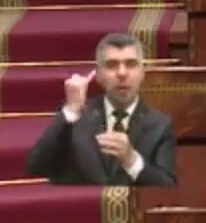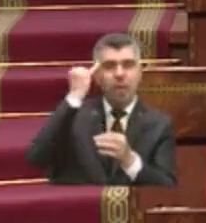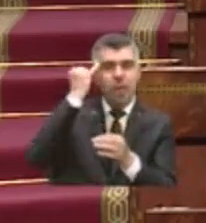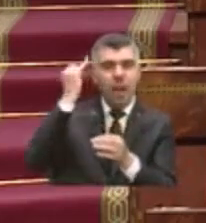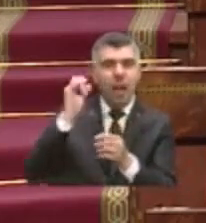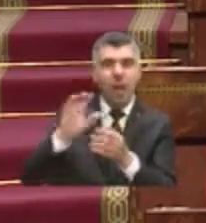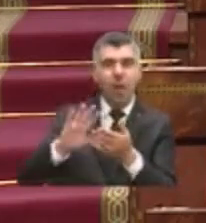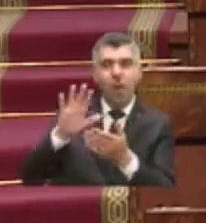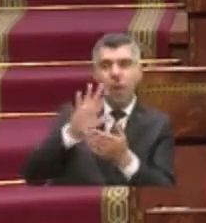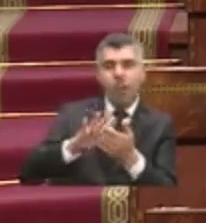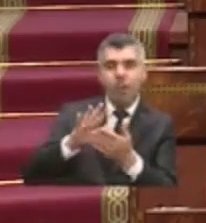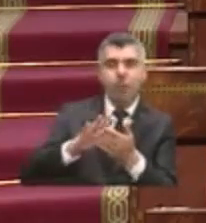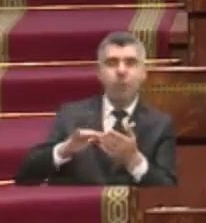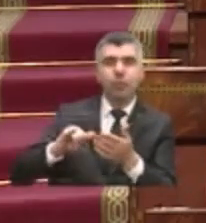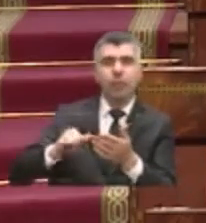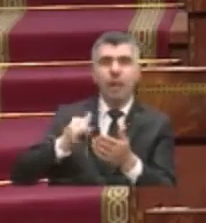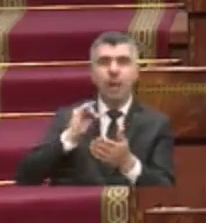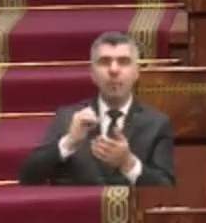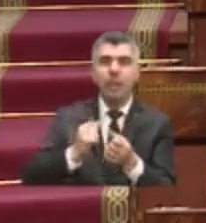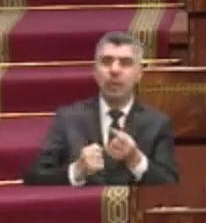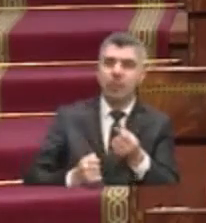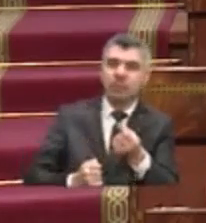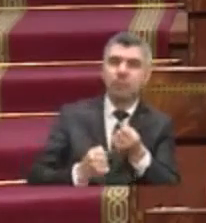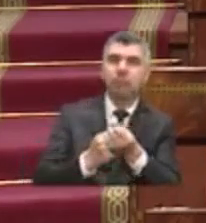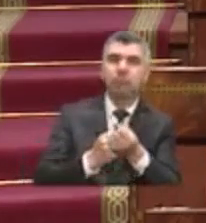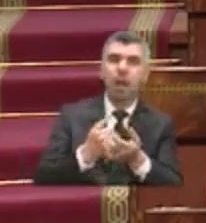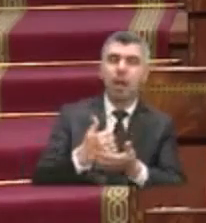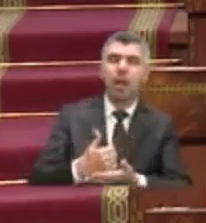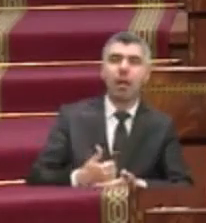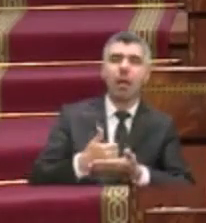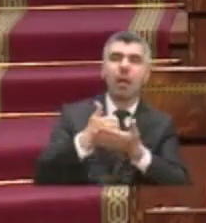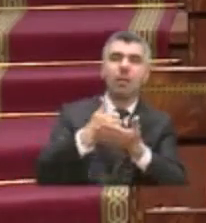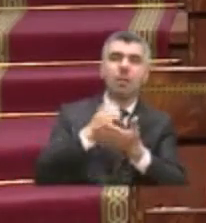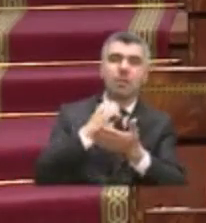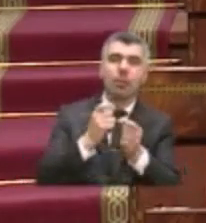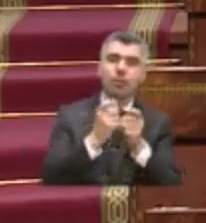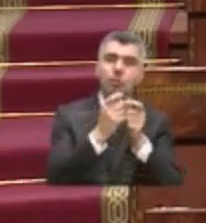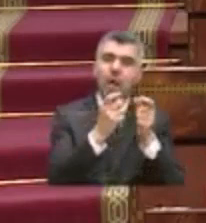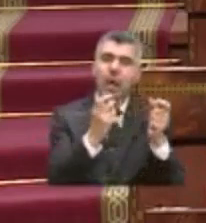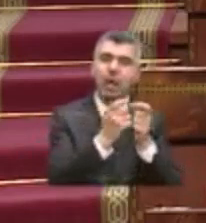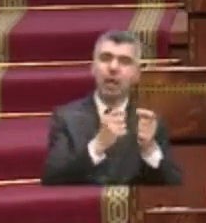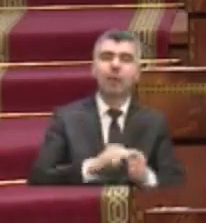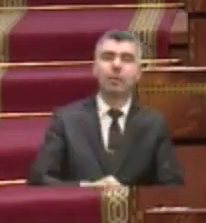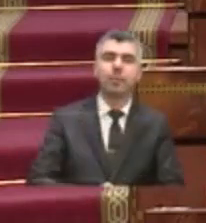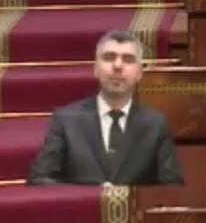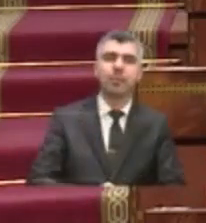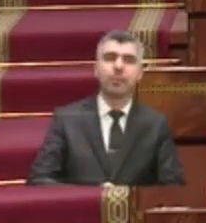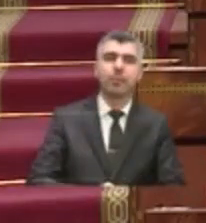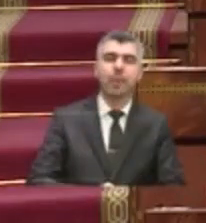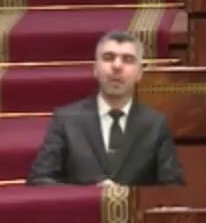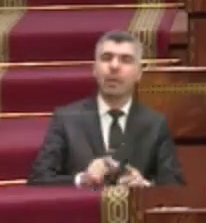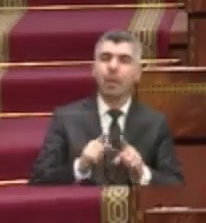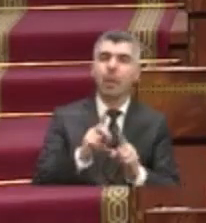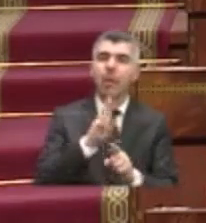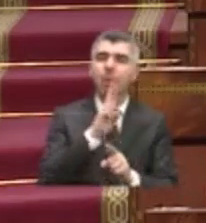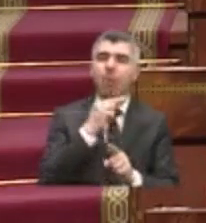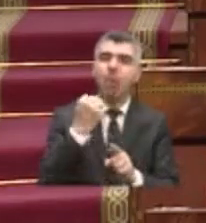الدولة وتلك الممولة من قبل القطاع الخاص، أو من حيث حرص الحكومة على مراجعة